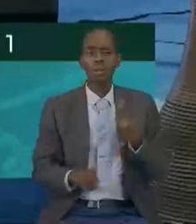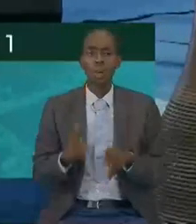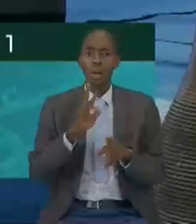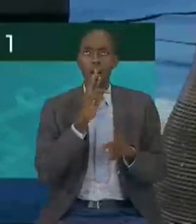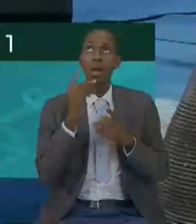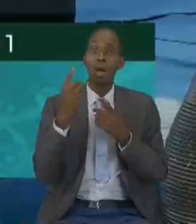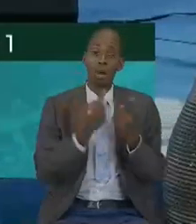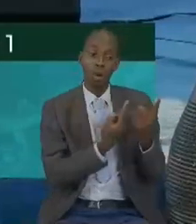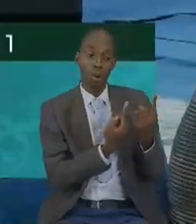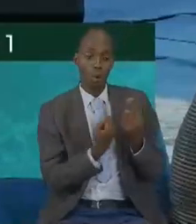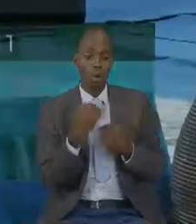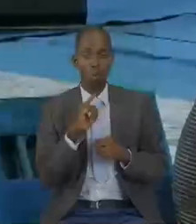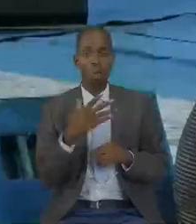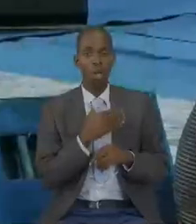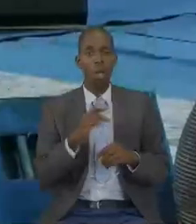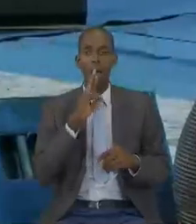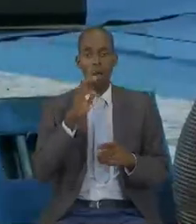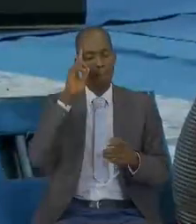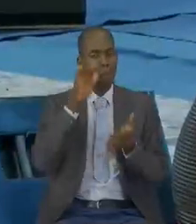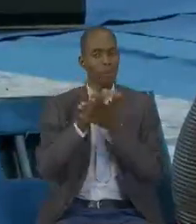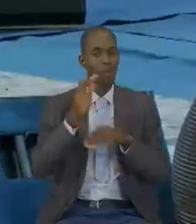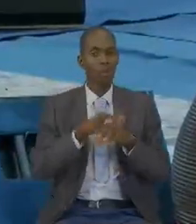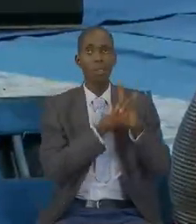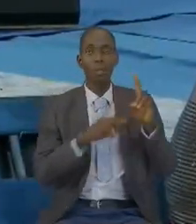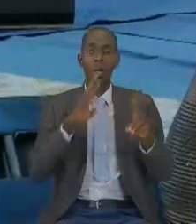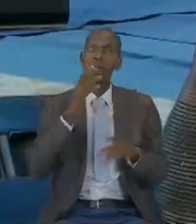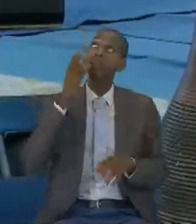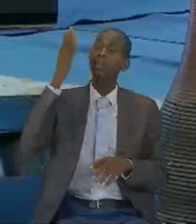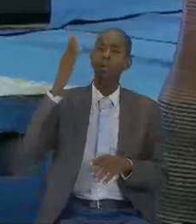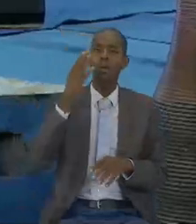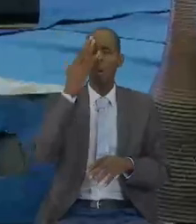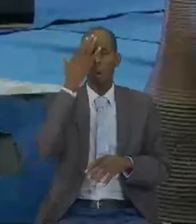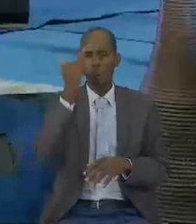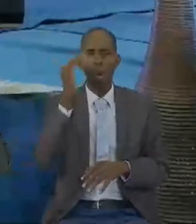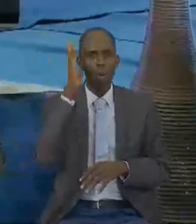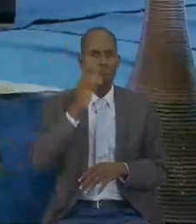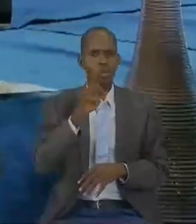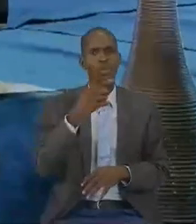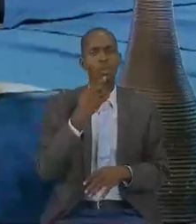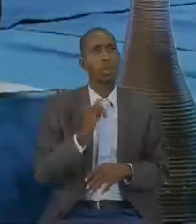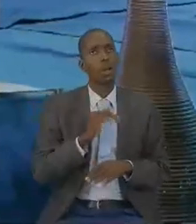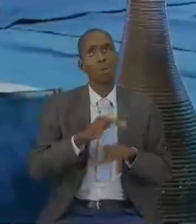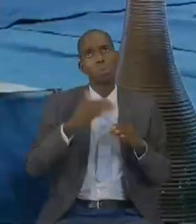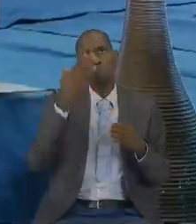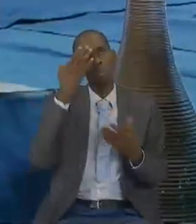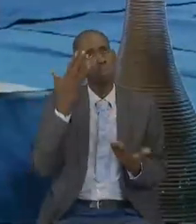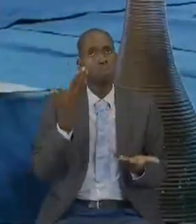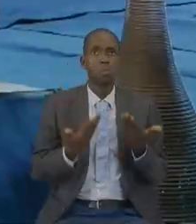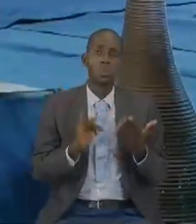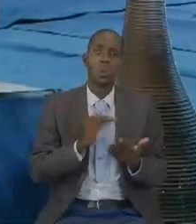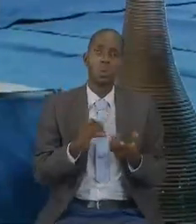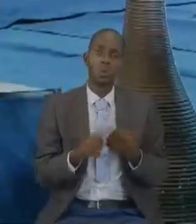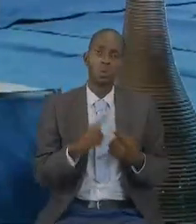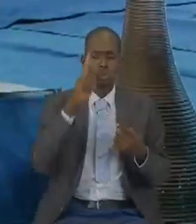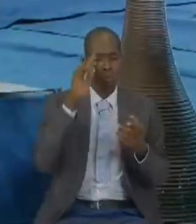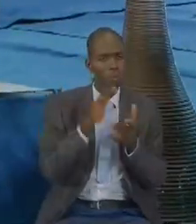ces gens-là, ils doivent entrer et ils croient au Seigneur. Et qui sont là, pourquoi vas-tu alors dire, je ne